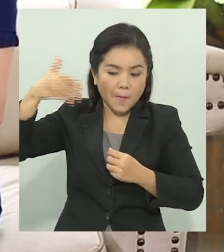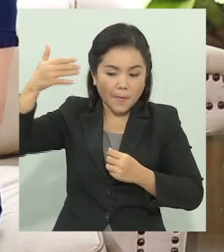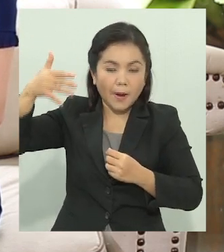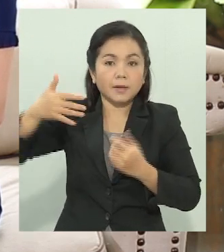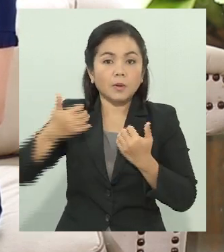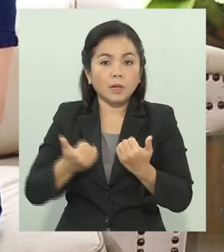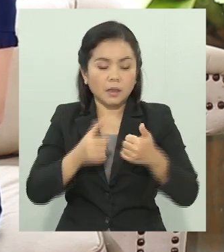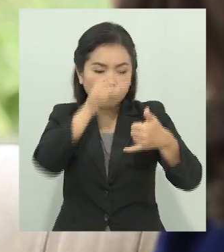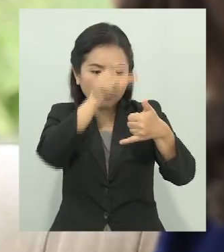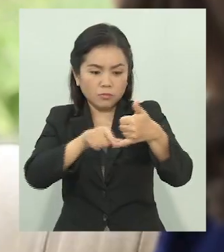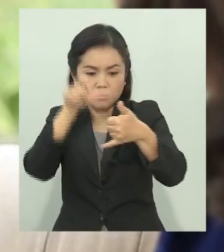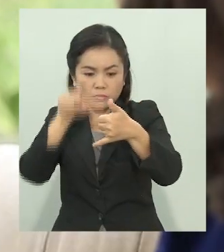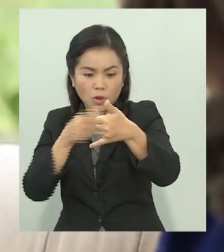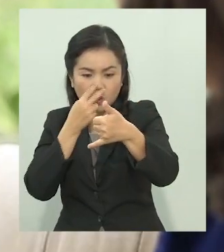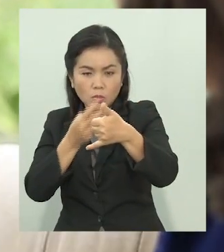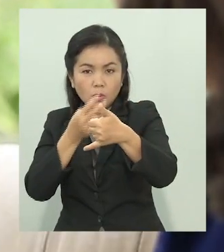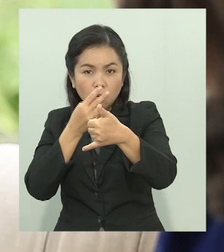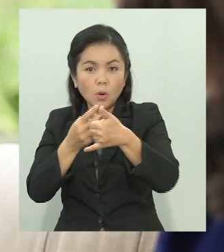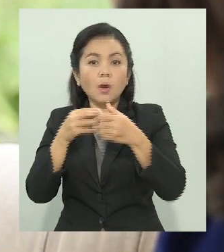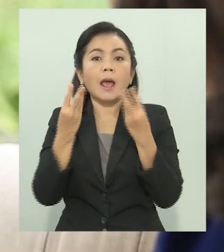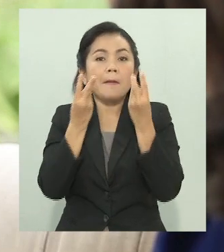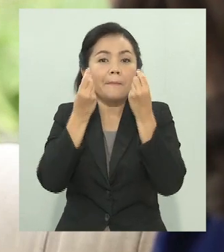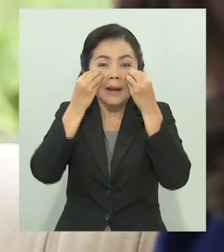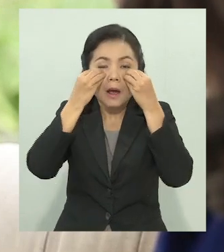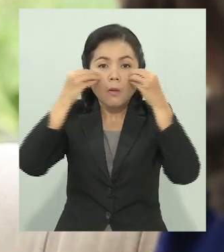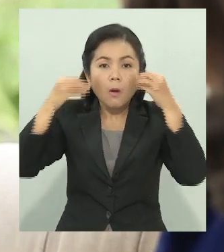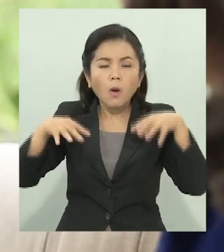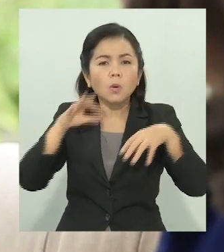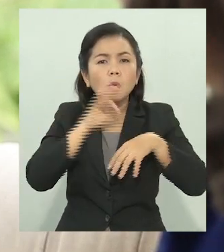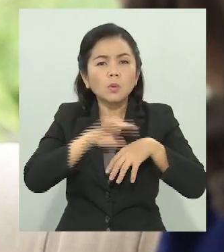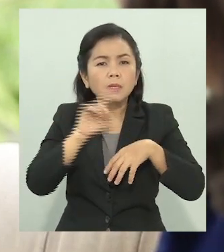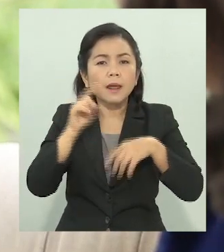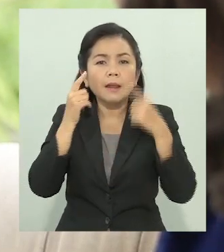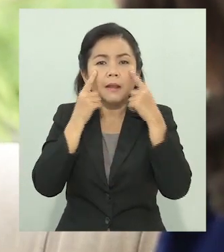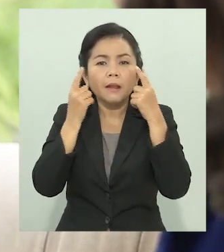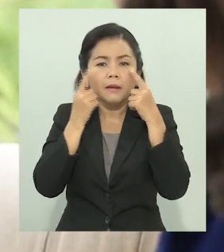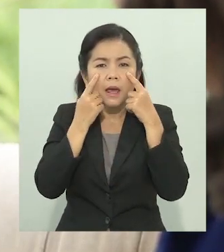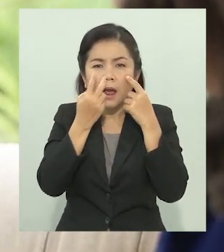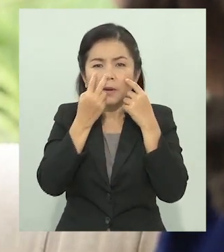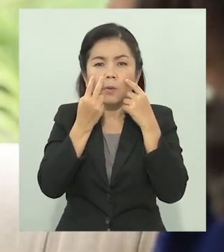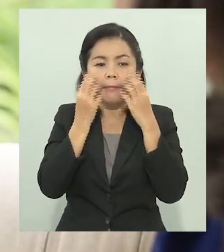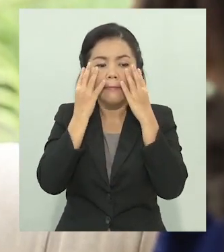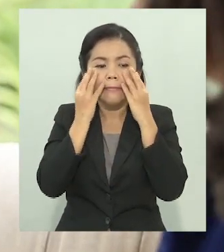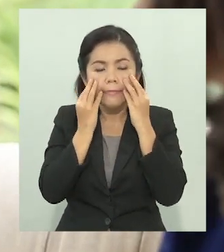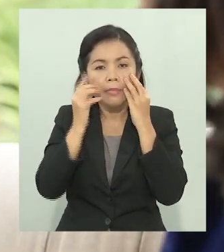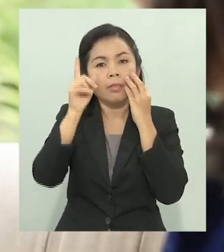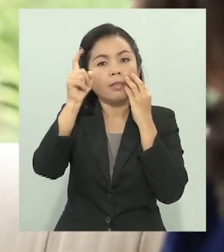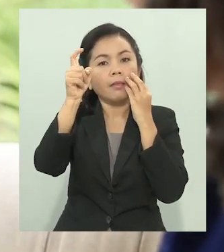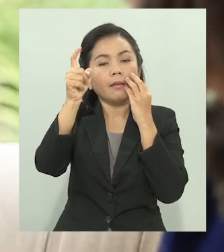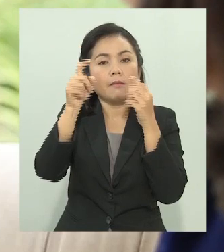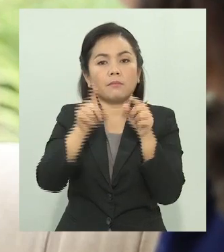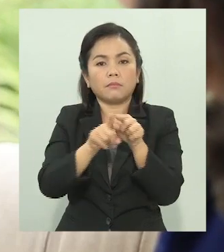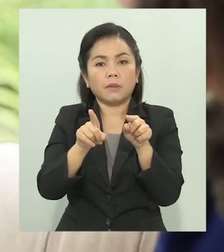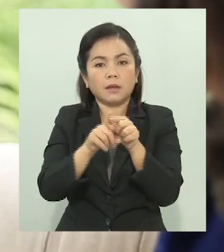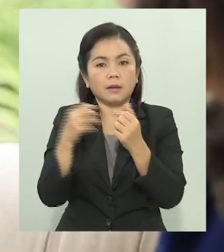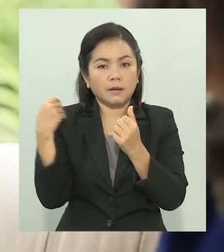ไข้จริงๆส่วนใหญ่เลยก็ว่าได้ที่เอาไขมันออกไปเนี่ยรู้สึกว่าหน้าไม่ได้ดูเด็กลง ไม่สดใส ไม่ได้ดูเด็กเลงใช่